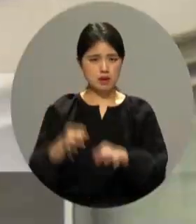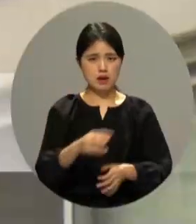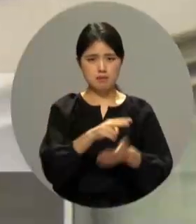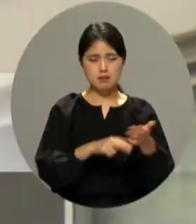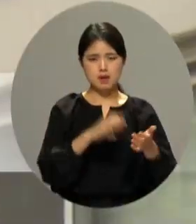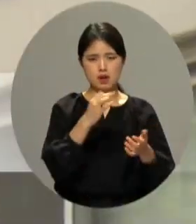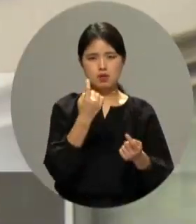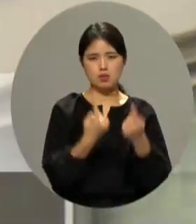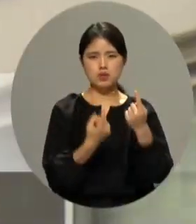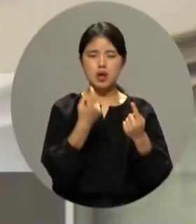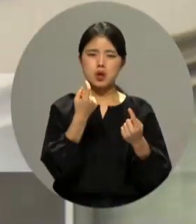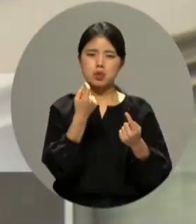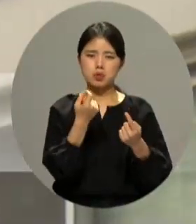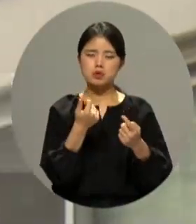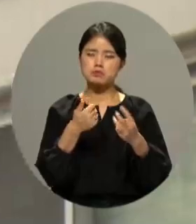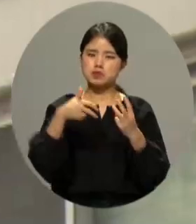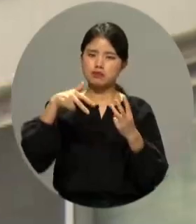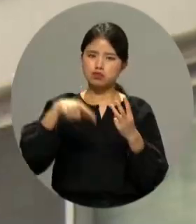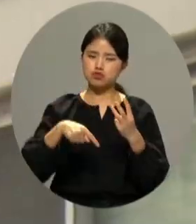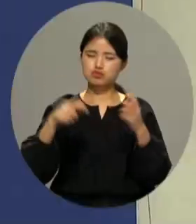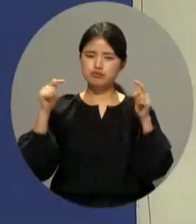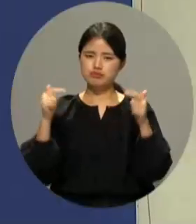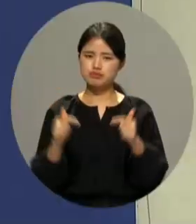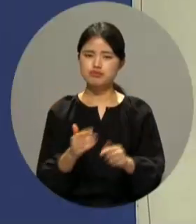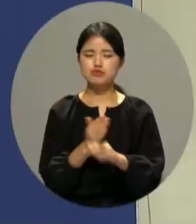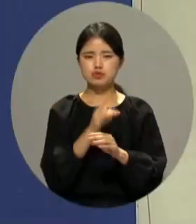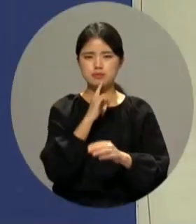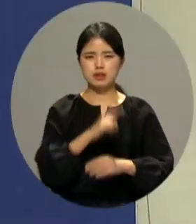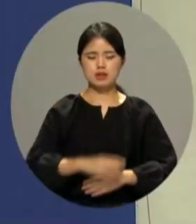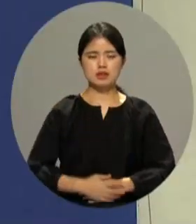비해서는 하락률이 3주 연속 줄어드는 양상을 보였습니다